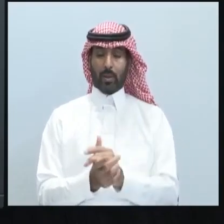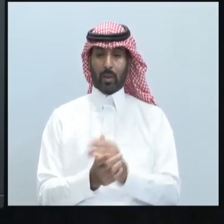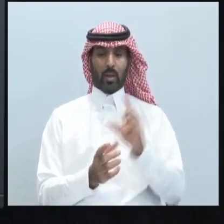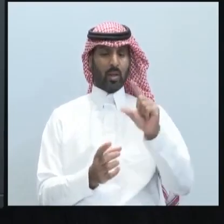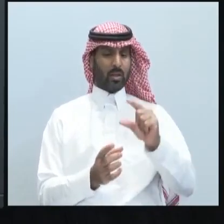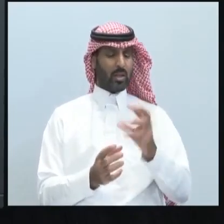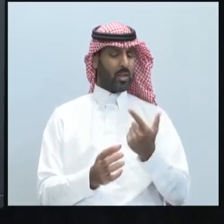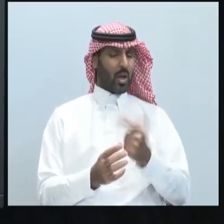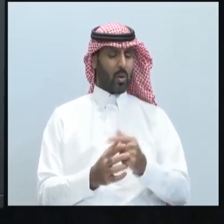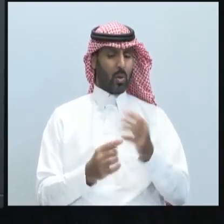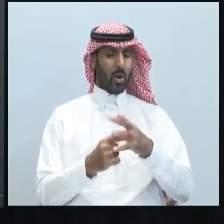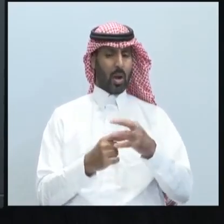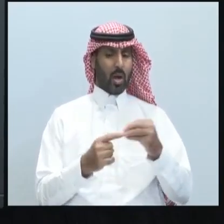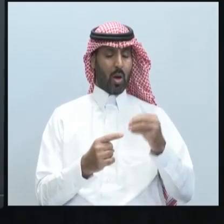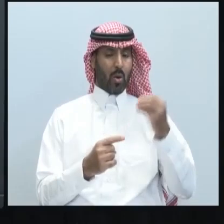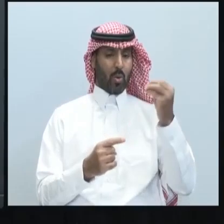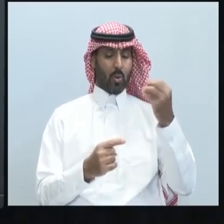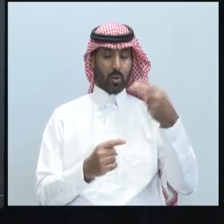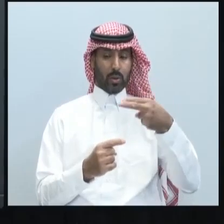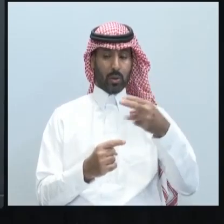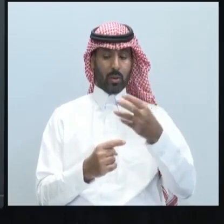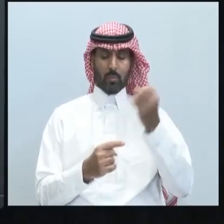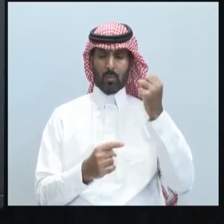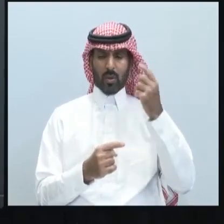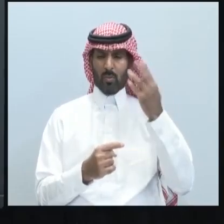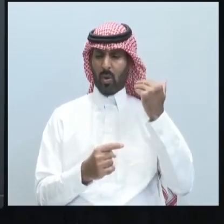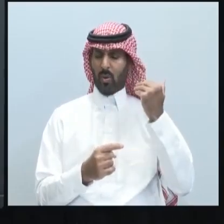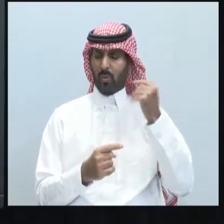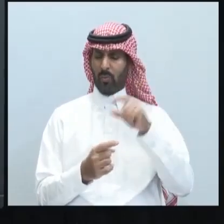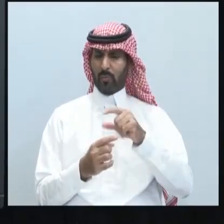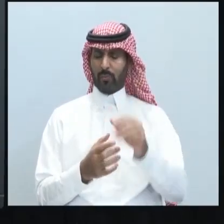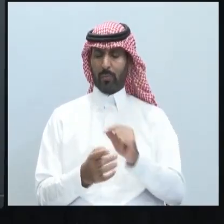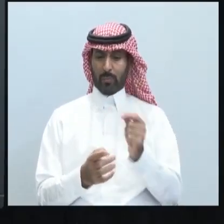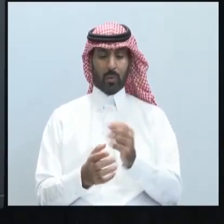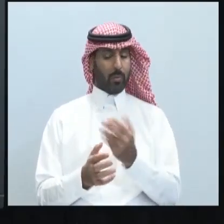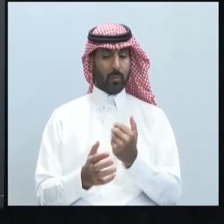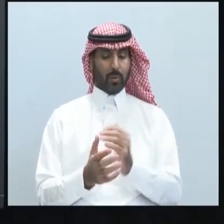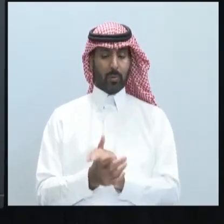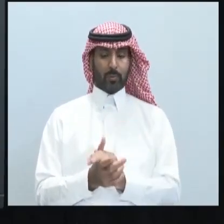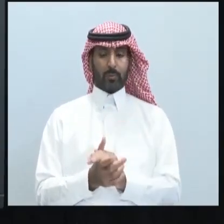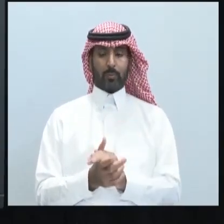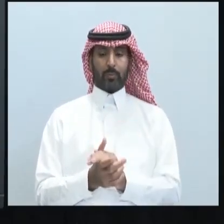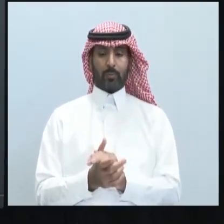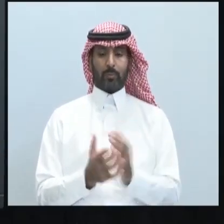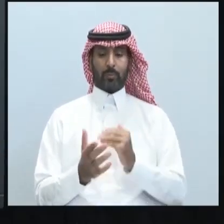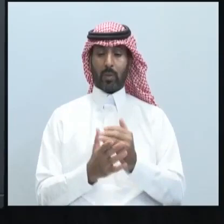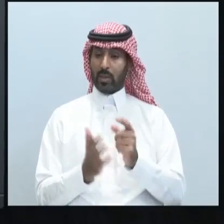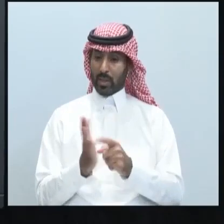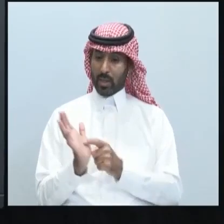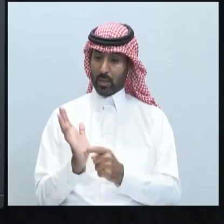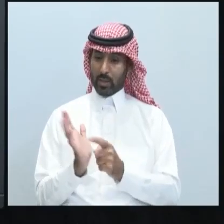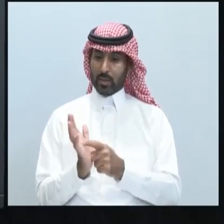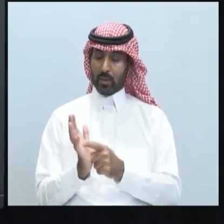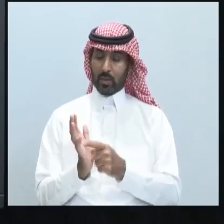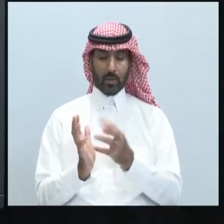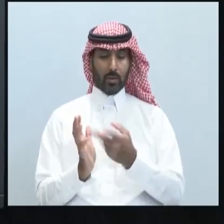ايون الهيدروكسيد اللي مجهول وين في المساله مجهول وين في المساله اذا بالاله الحاسبه سوف